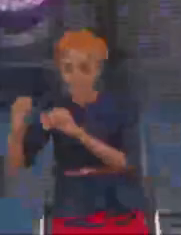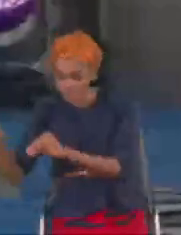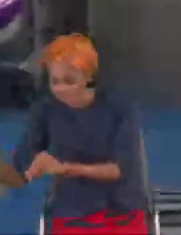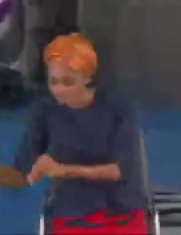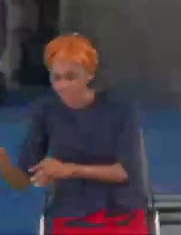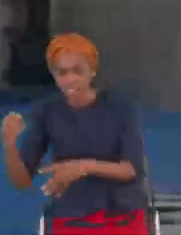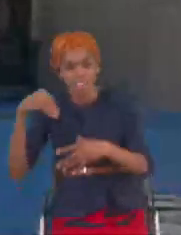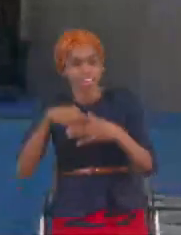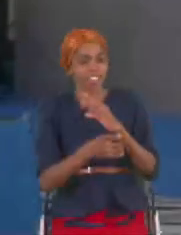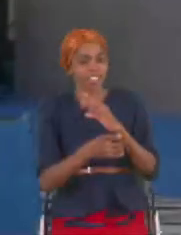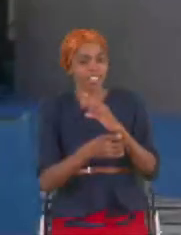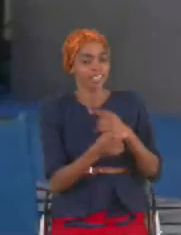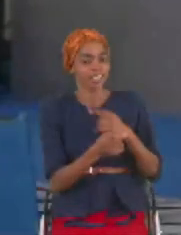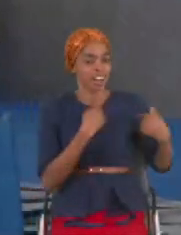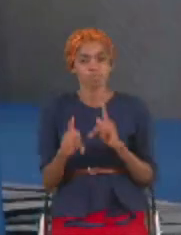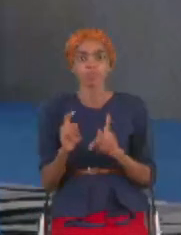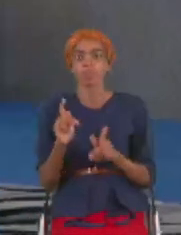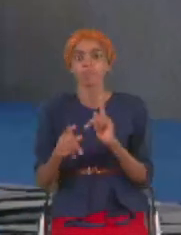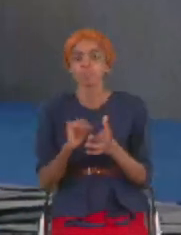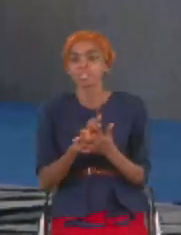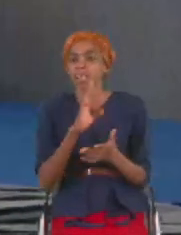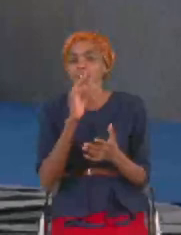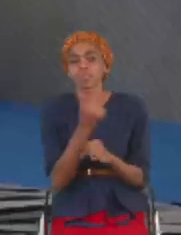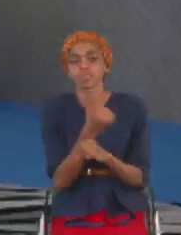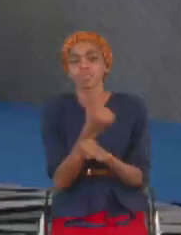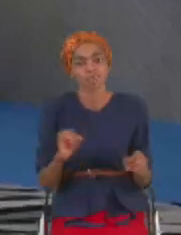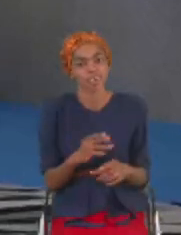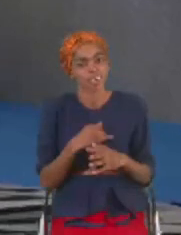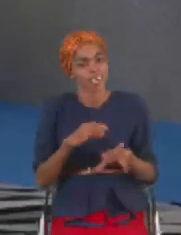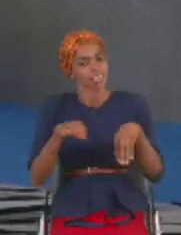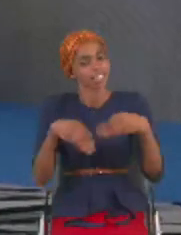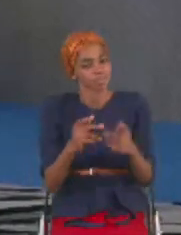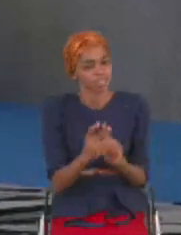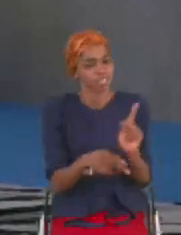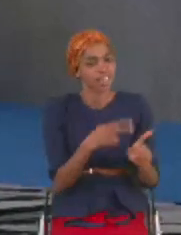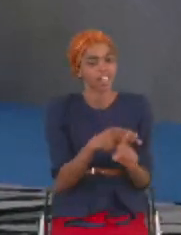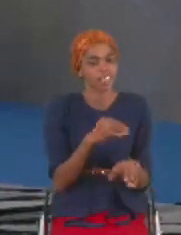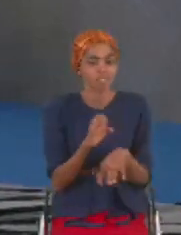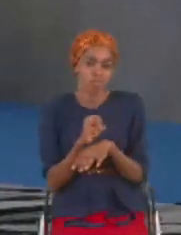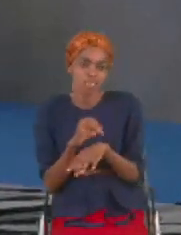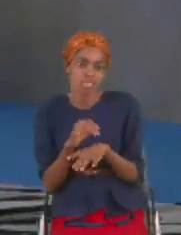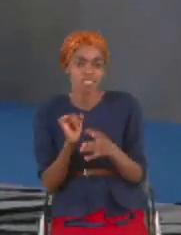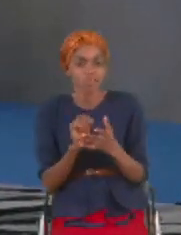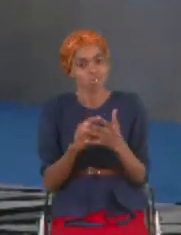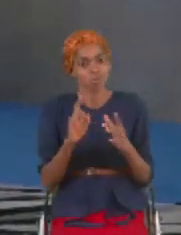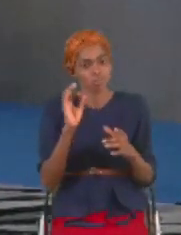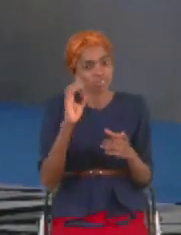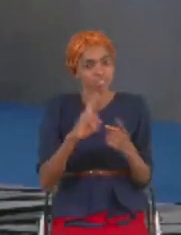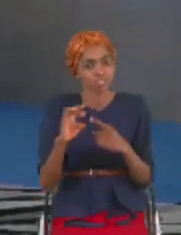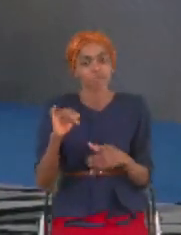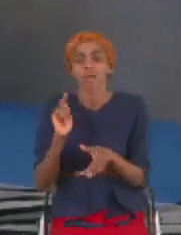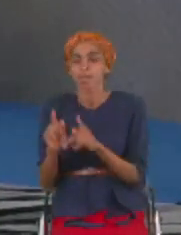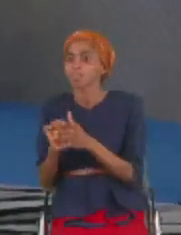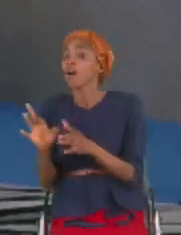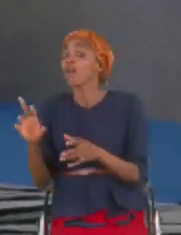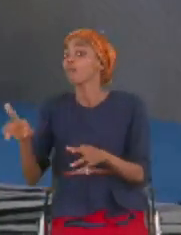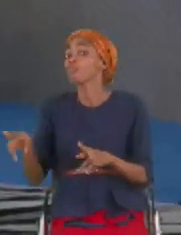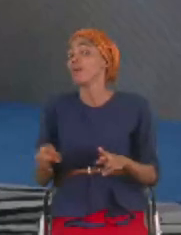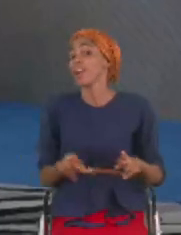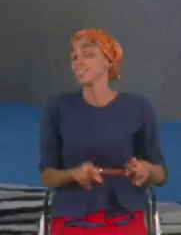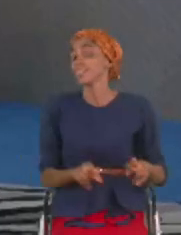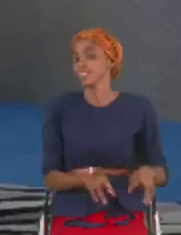ceux qui ne sont pas sauvés et nous donne le type de message qu'il faut l'apprécier ce qui se sauver et comme besoin de croître